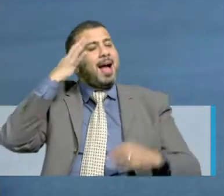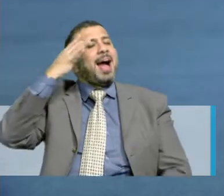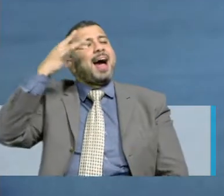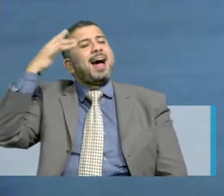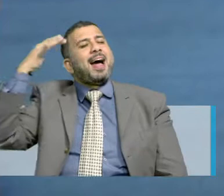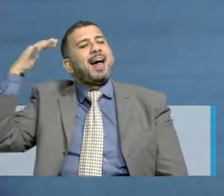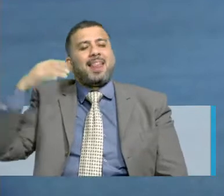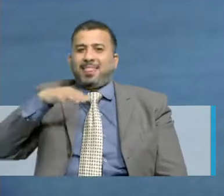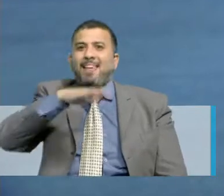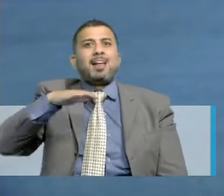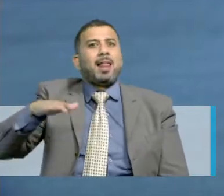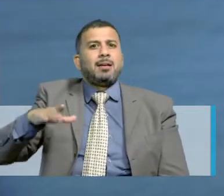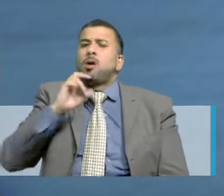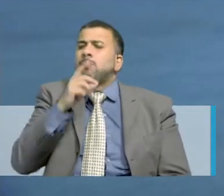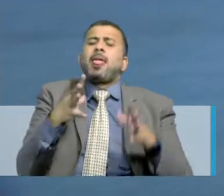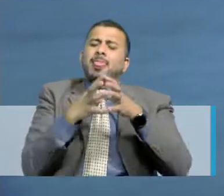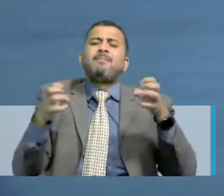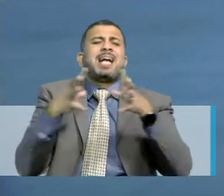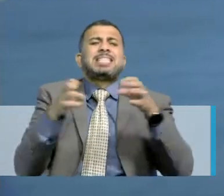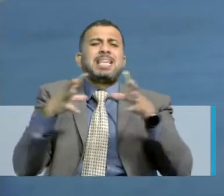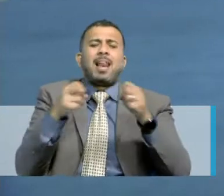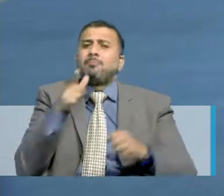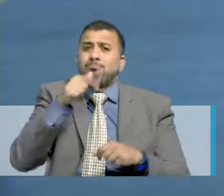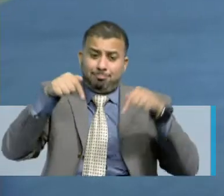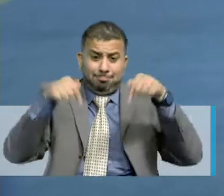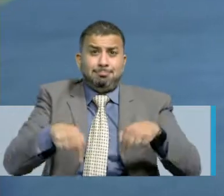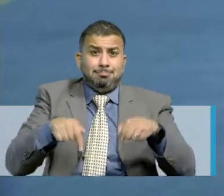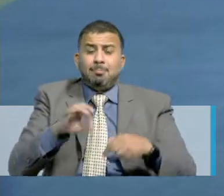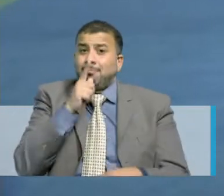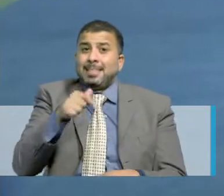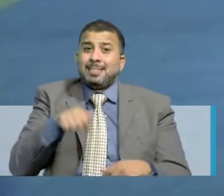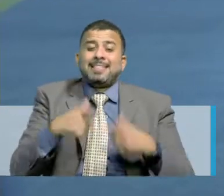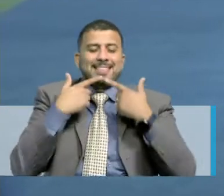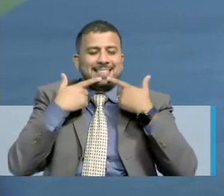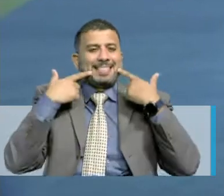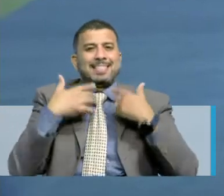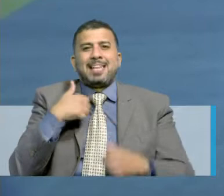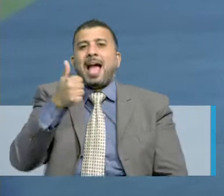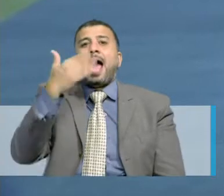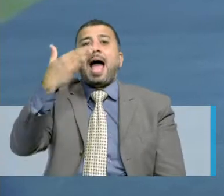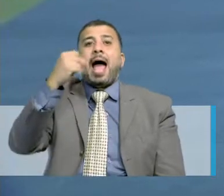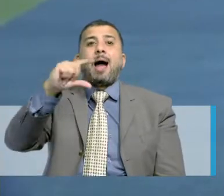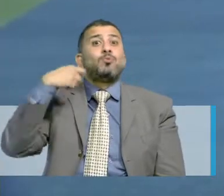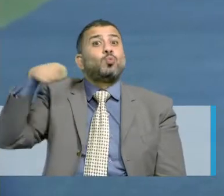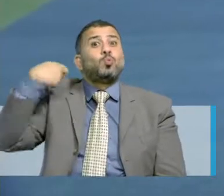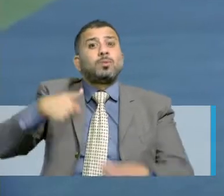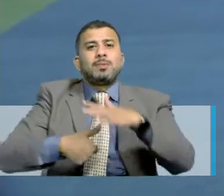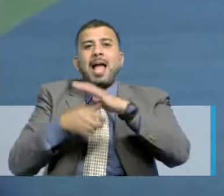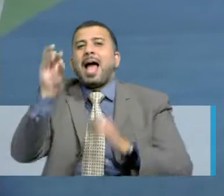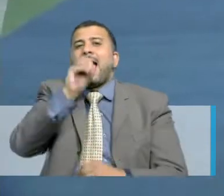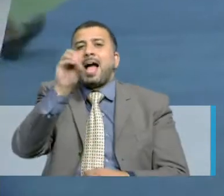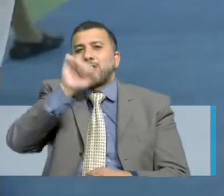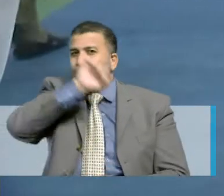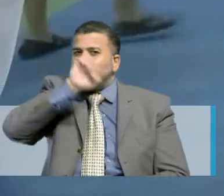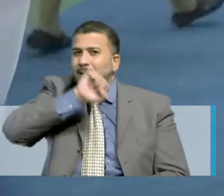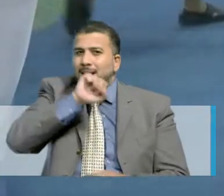حتى تعرف أكثر حول تفاصيل هذه النسخة الحالية، يسعدنا أن نستضيف سعادة أحمد بالركاض العامري رئيس هيئة